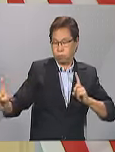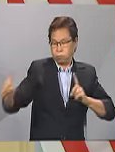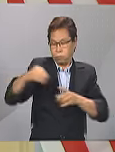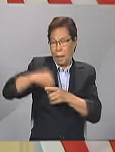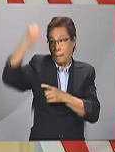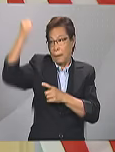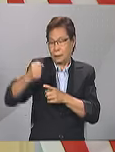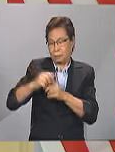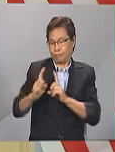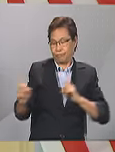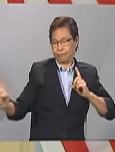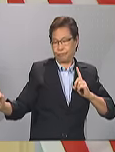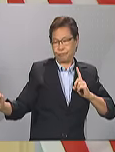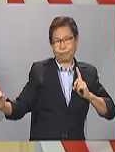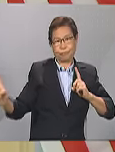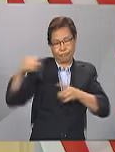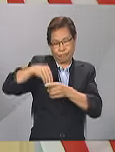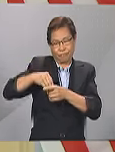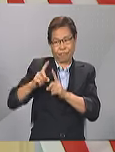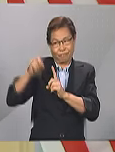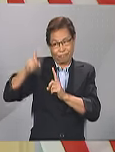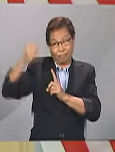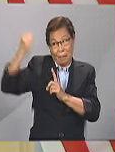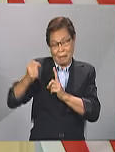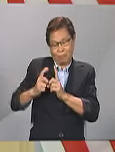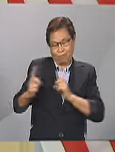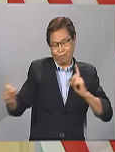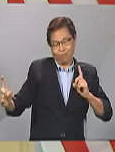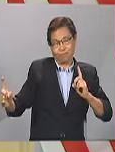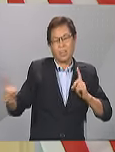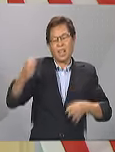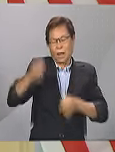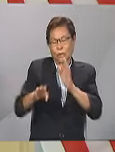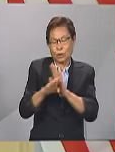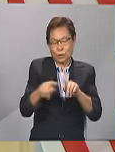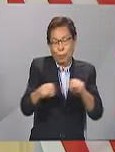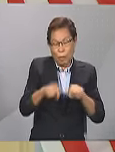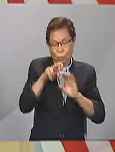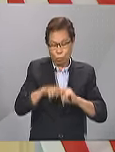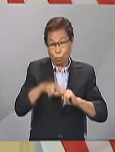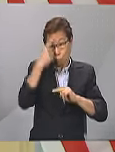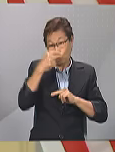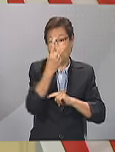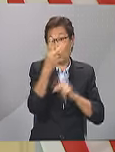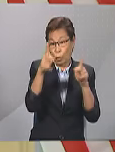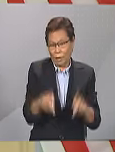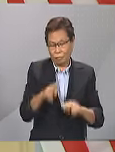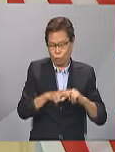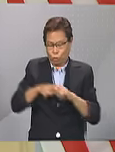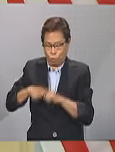bas bas breaker Jadi kalau tempat duduk tuh untuk dua orang